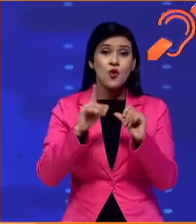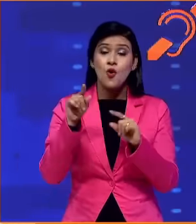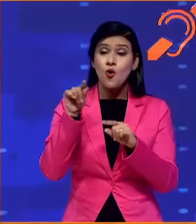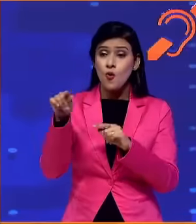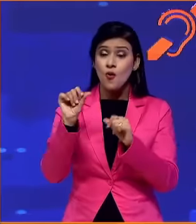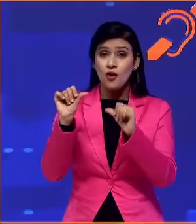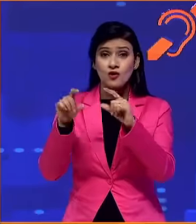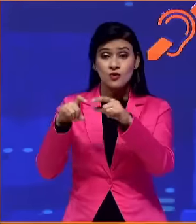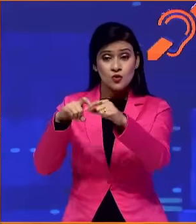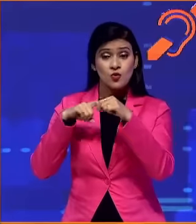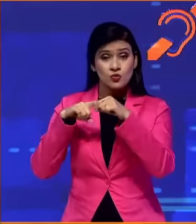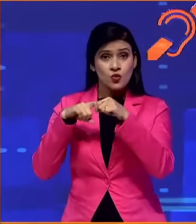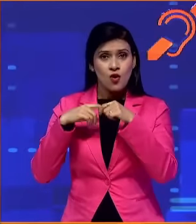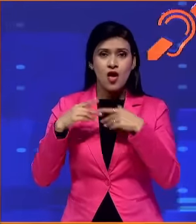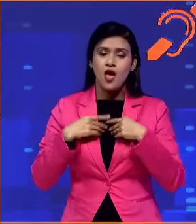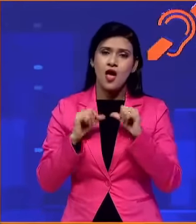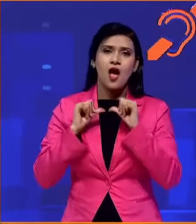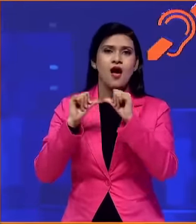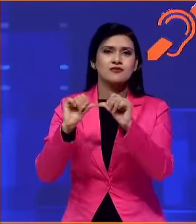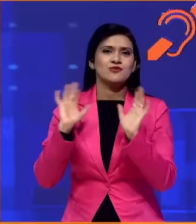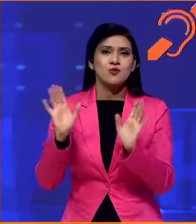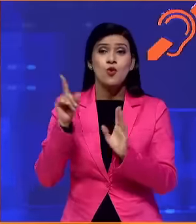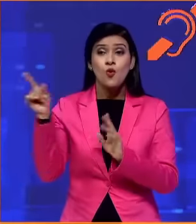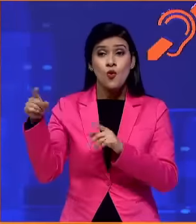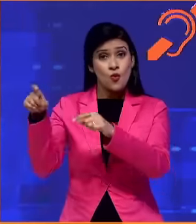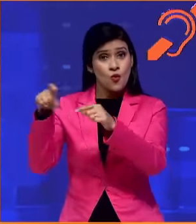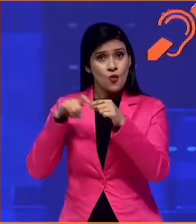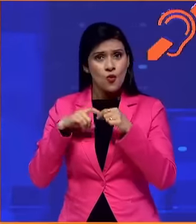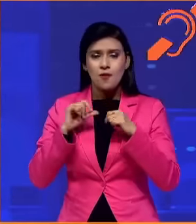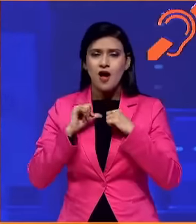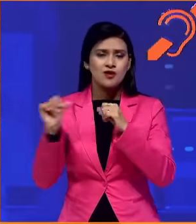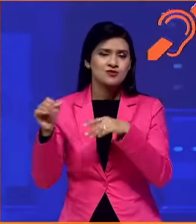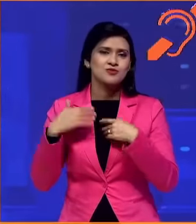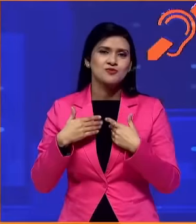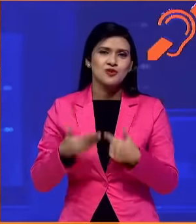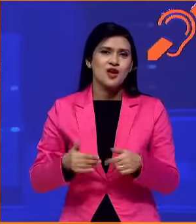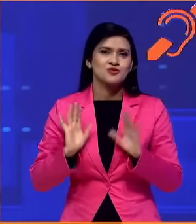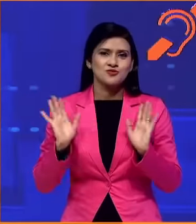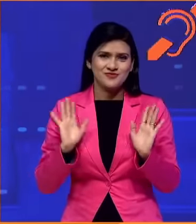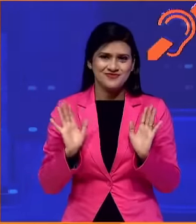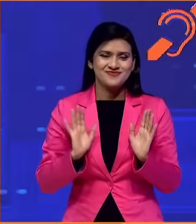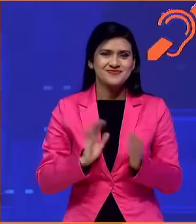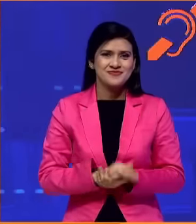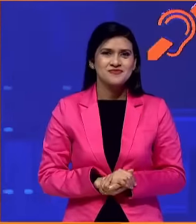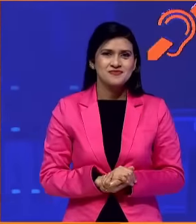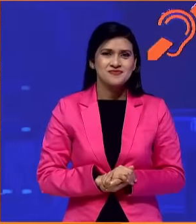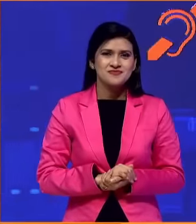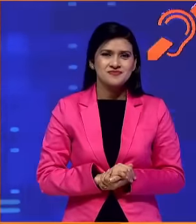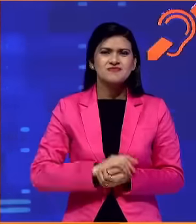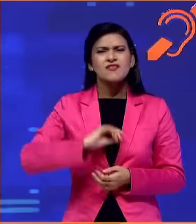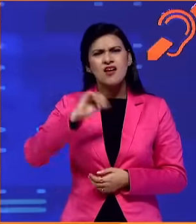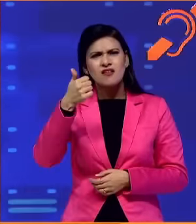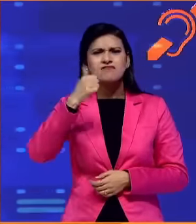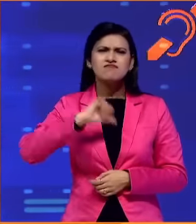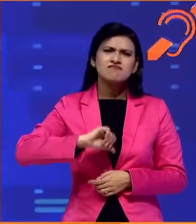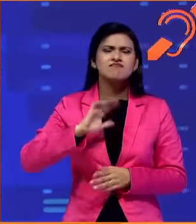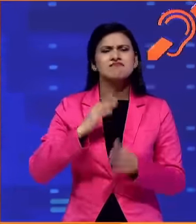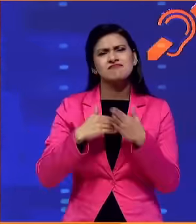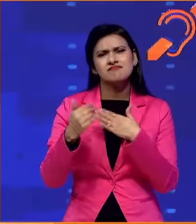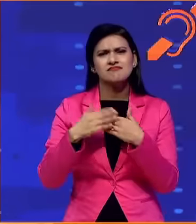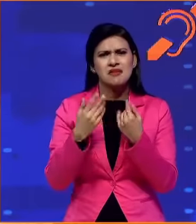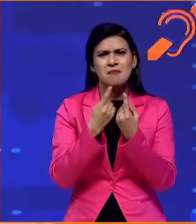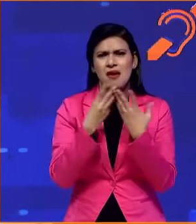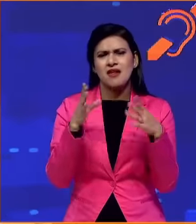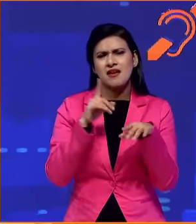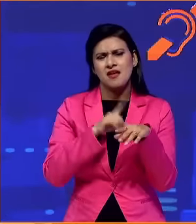आरोपोंकाजवाबदेरहाहूं। लेकिनजीत-हारतोचलतीरहतीहै, औरमुझेउससमयउनकीकही